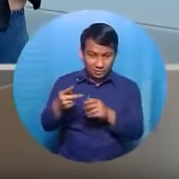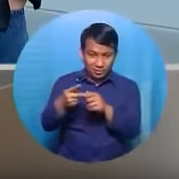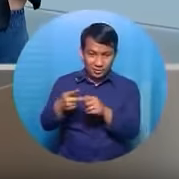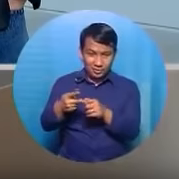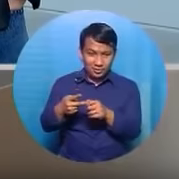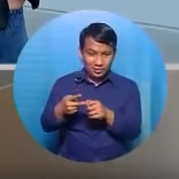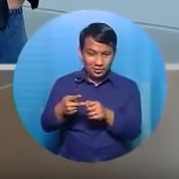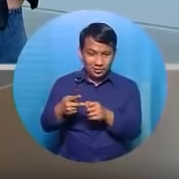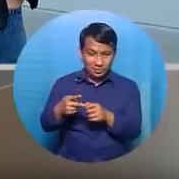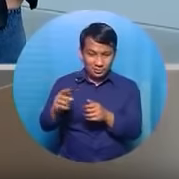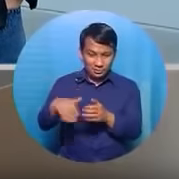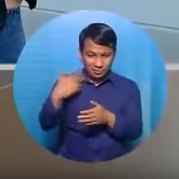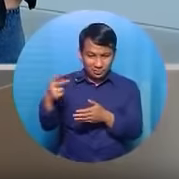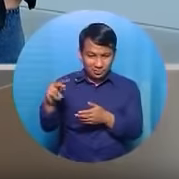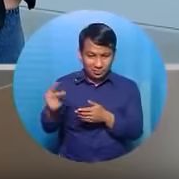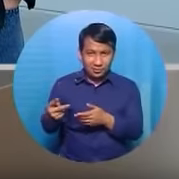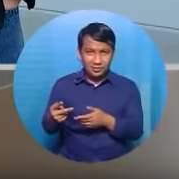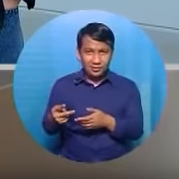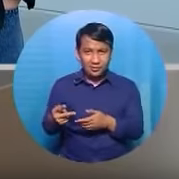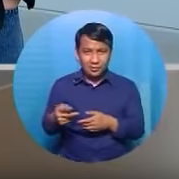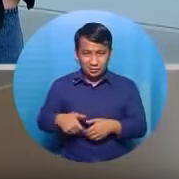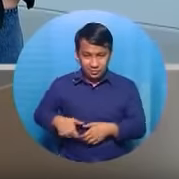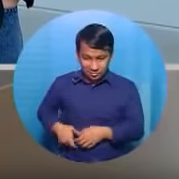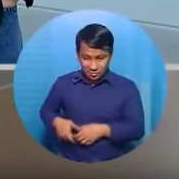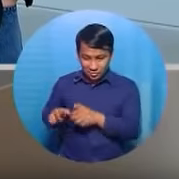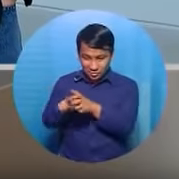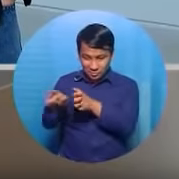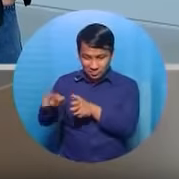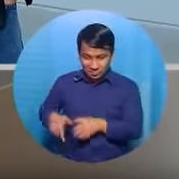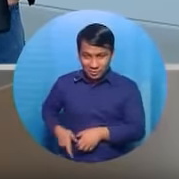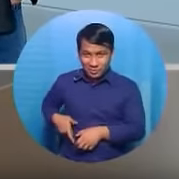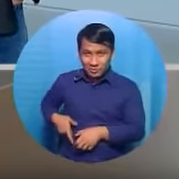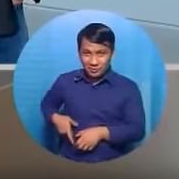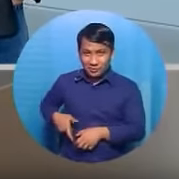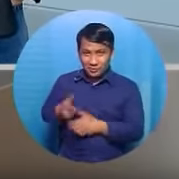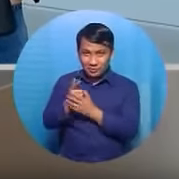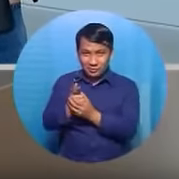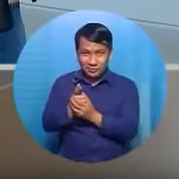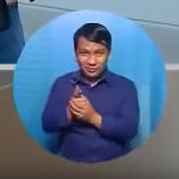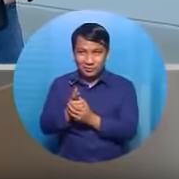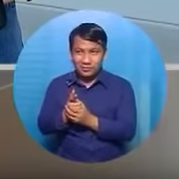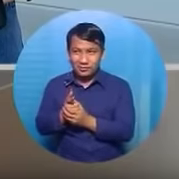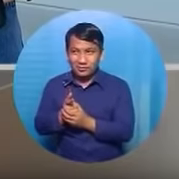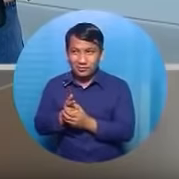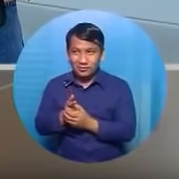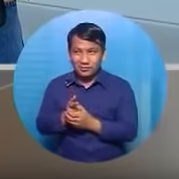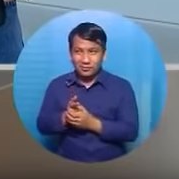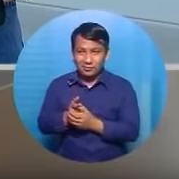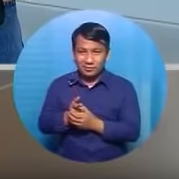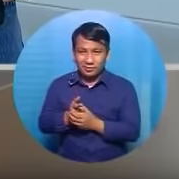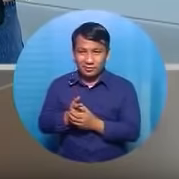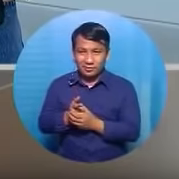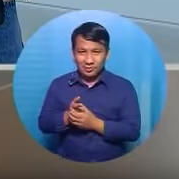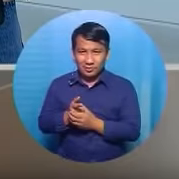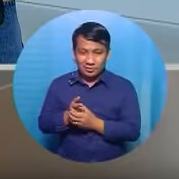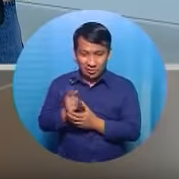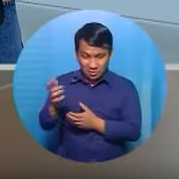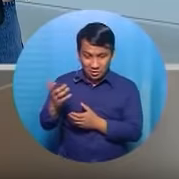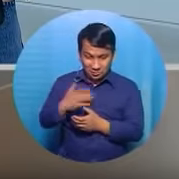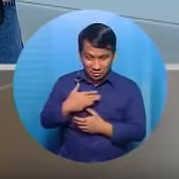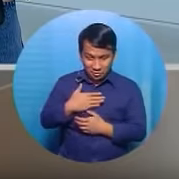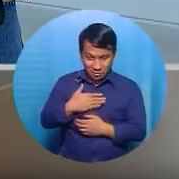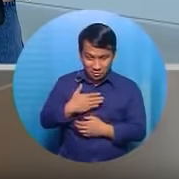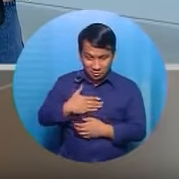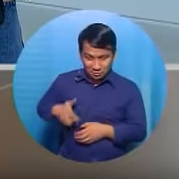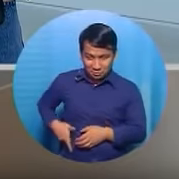Pangalawang bisit na, sir, na yung armas ko. Armas mo, baril mo? Hindi. Yung